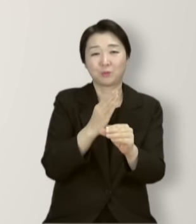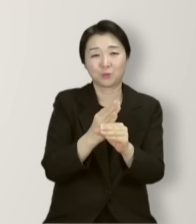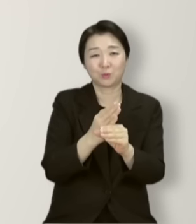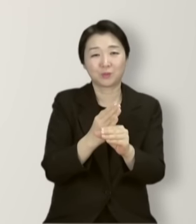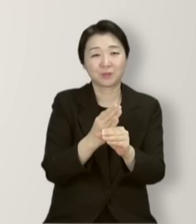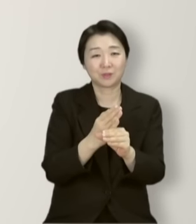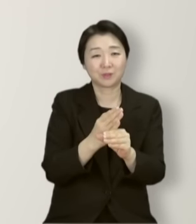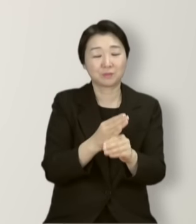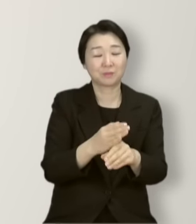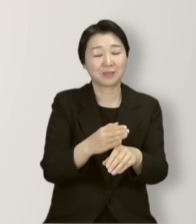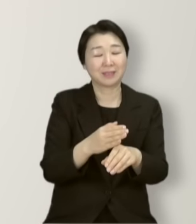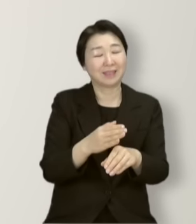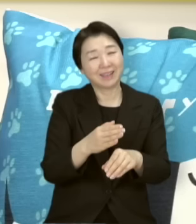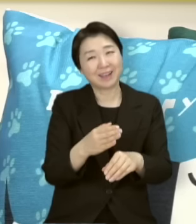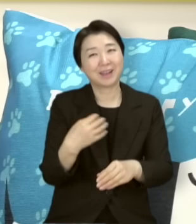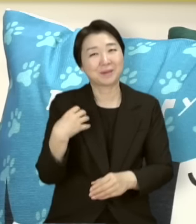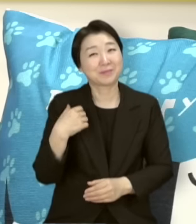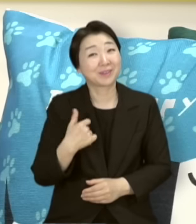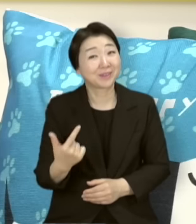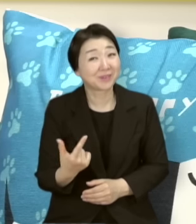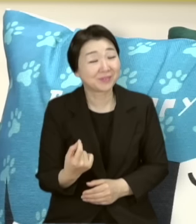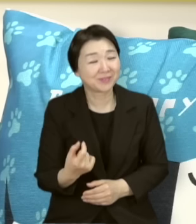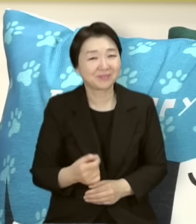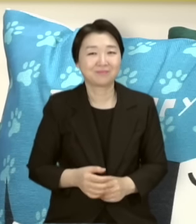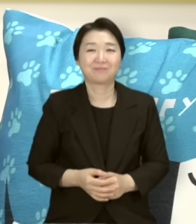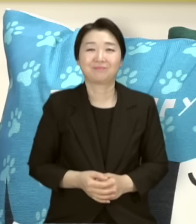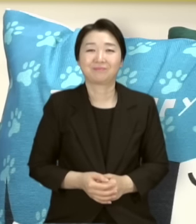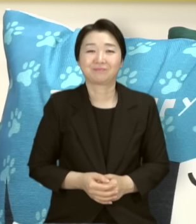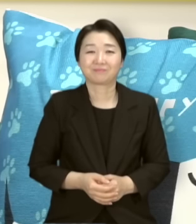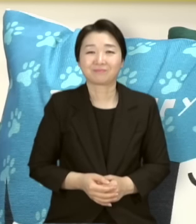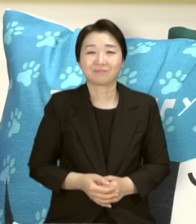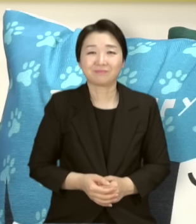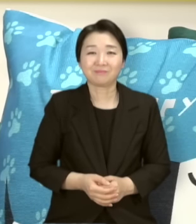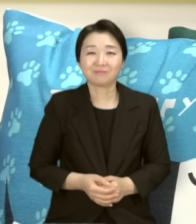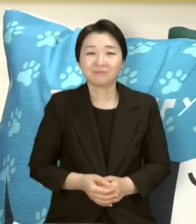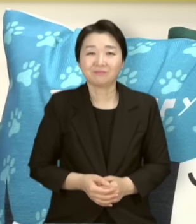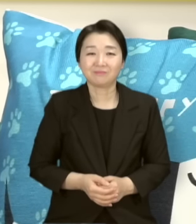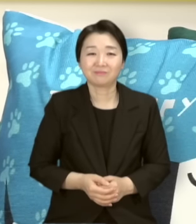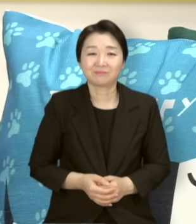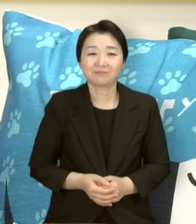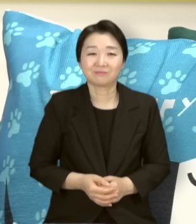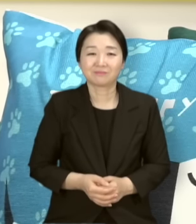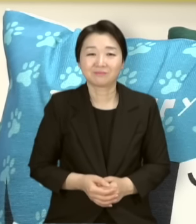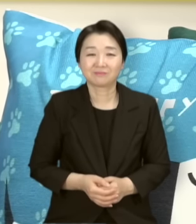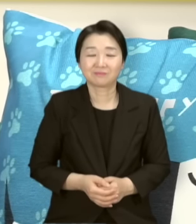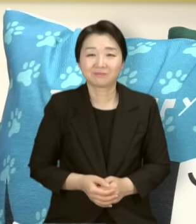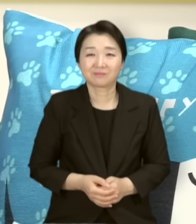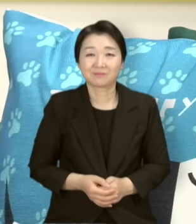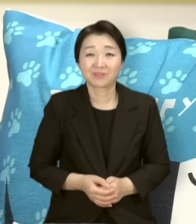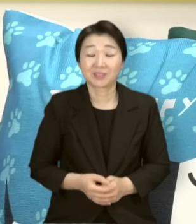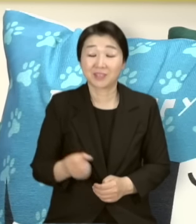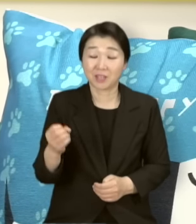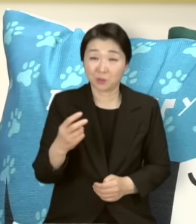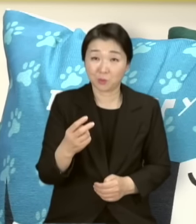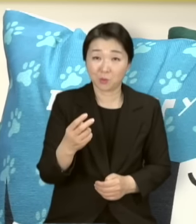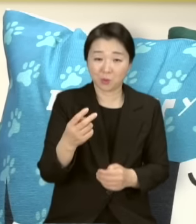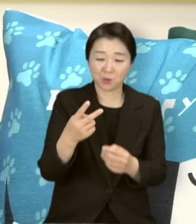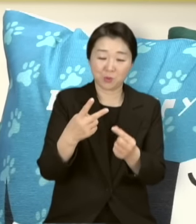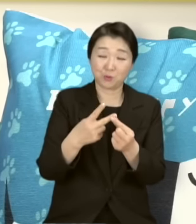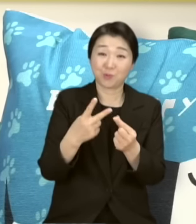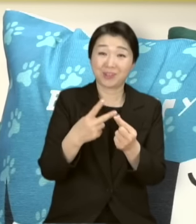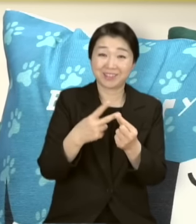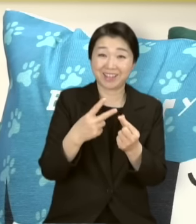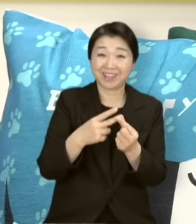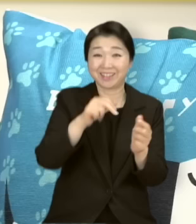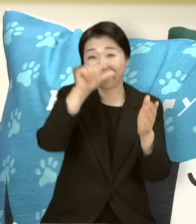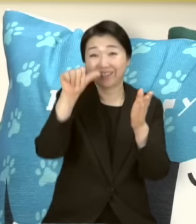네. 어떠십니까, 총장님? 제가 이제 또 세컨 제너레이션을 사는 거 아니겠습니까? 그렇죠. 정년